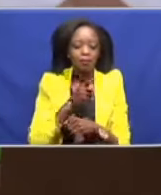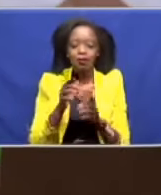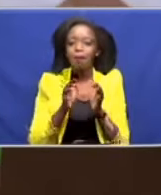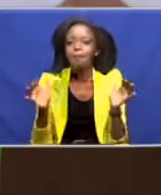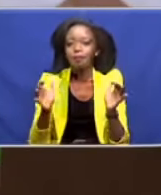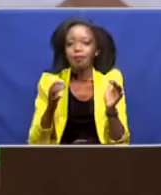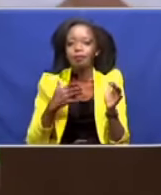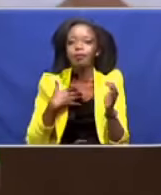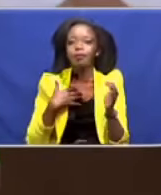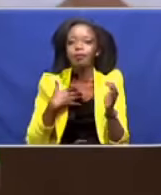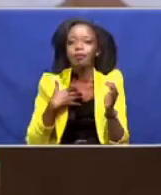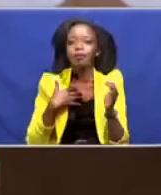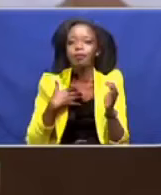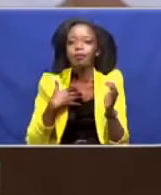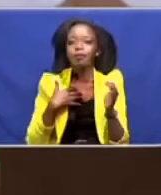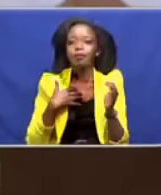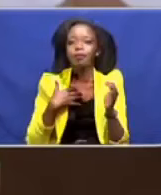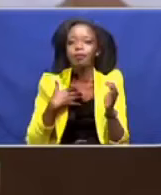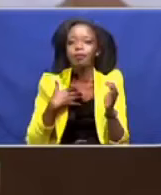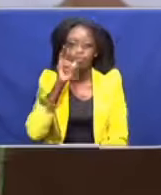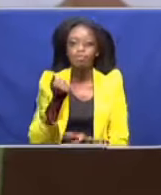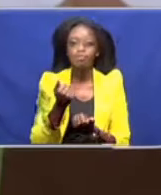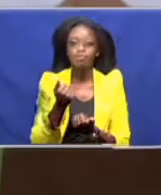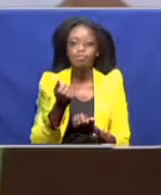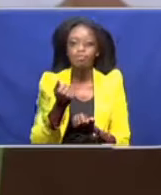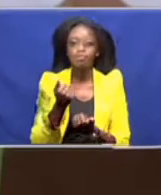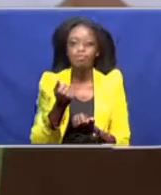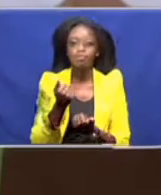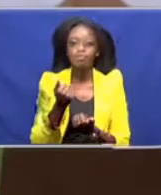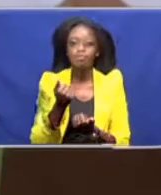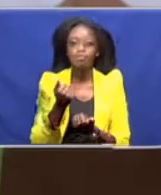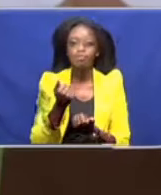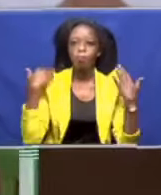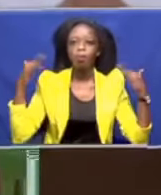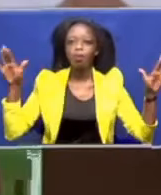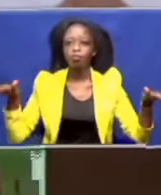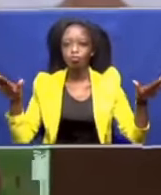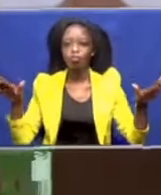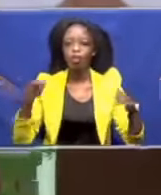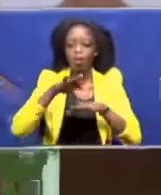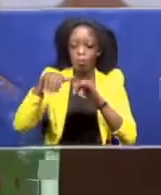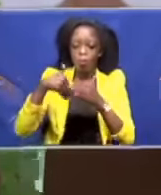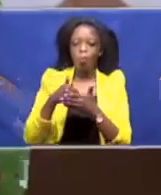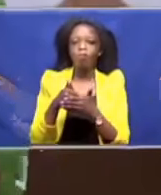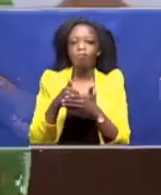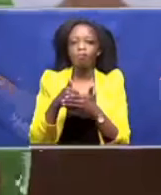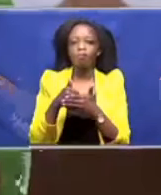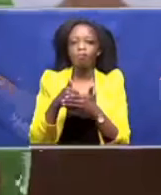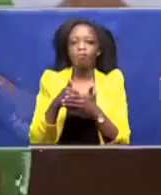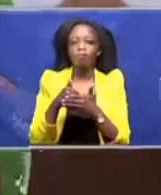Ndio maana na kuomba Maria mwenye heri, Bikira daima, malaika na watakatifu wote. Nani